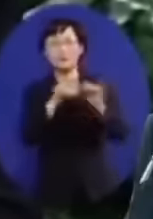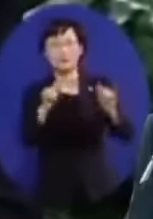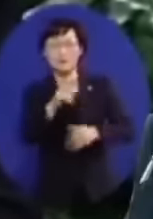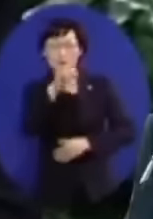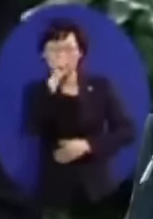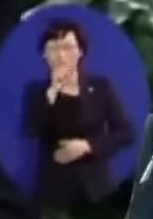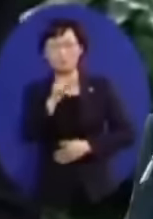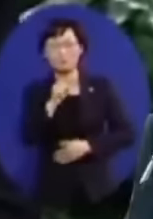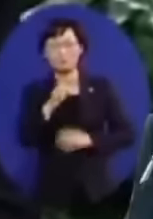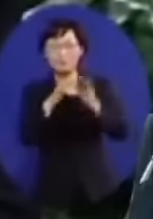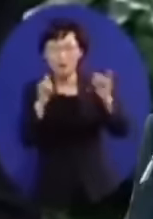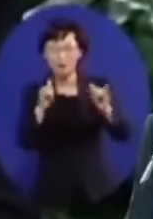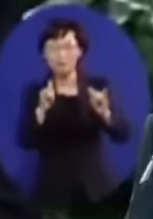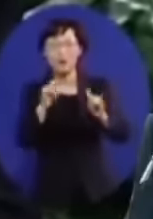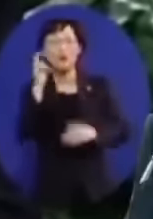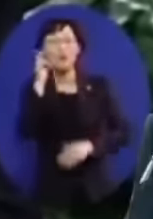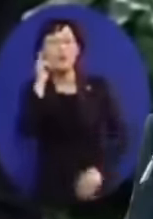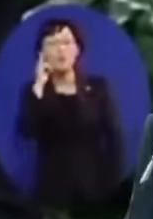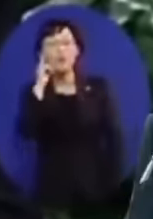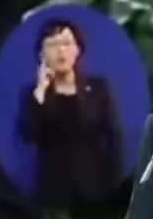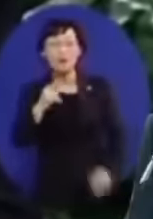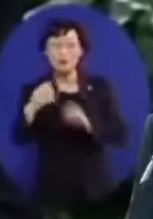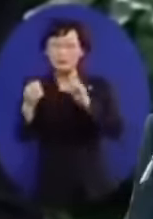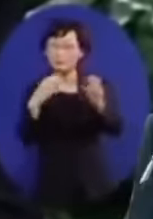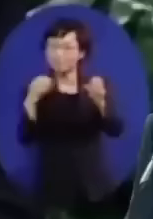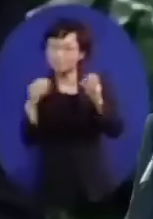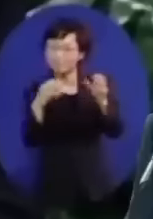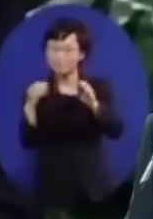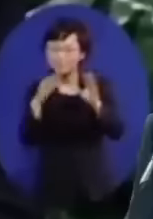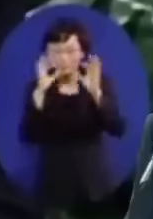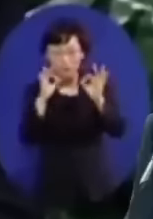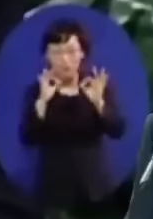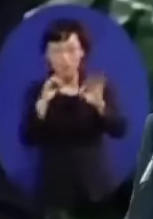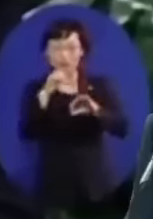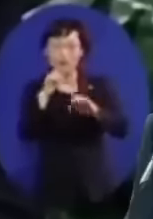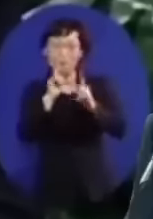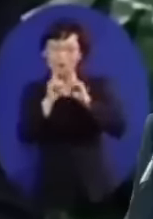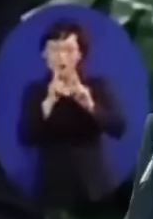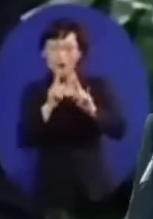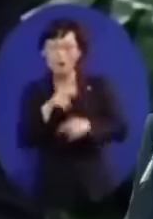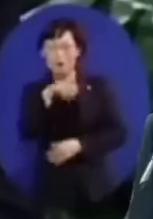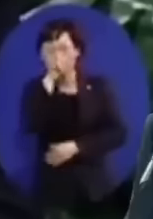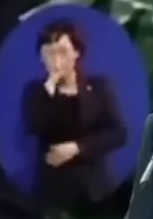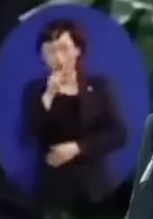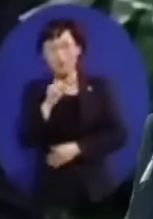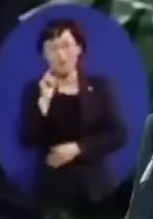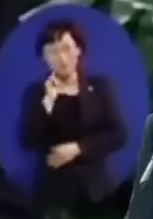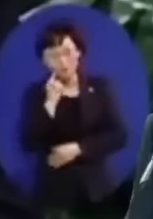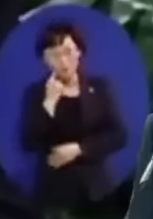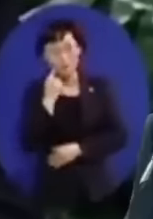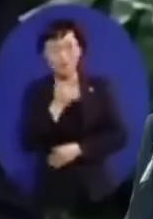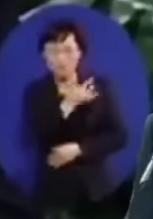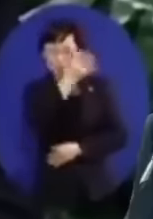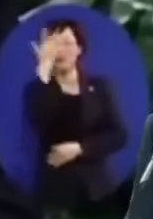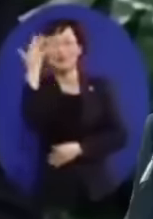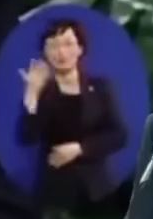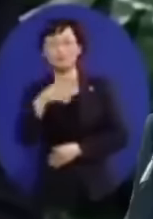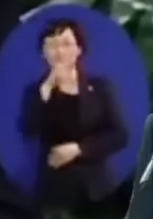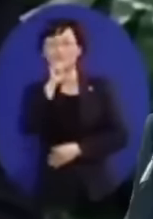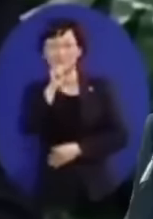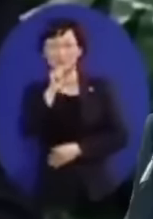사람이, 착한 사람이. 왜? 같이 이야기해 보니까 굉장히 말이 선하다, 곱다, 아름답다,